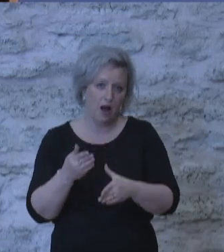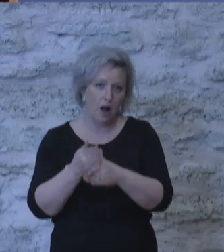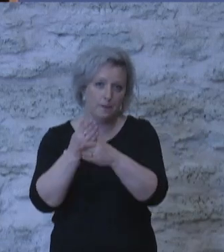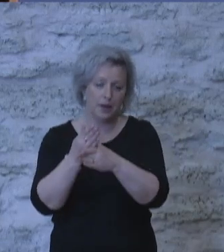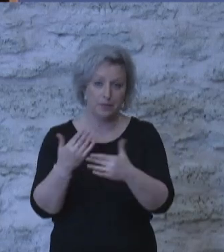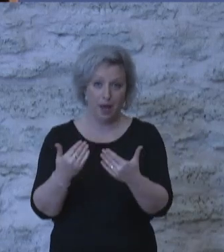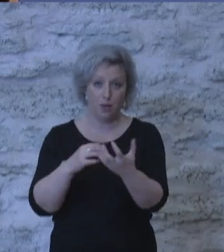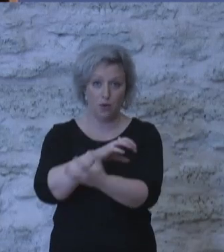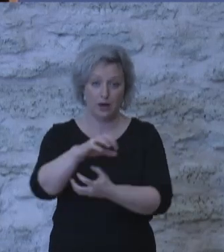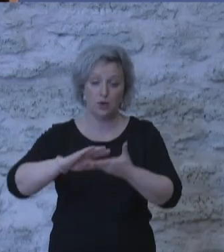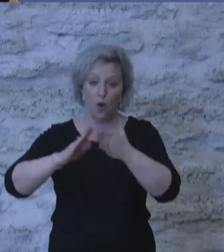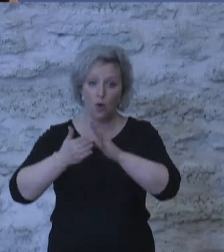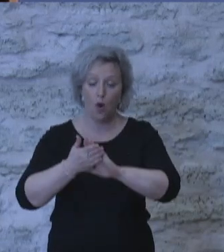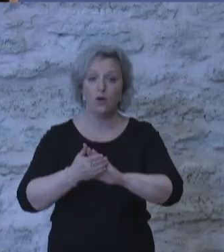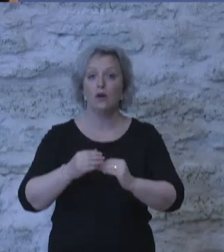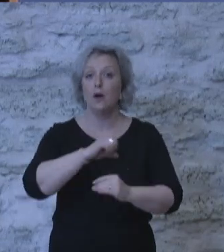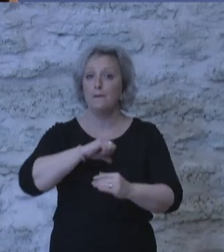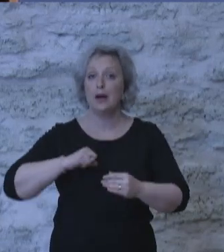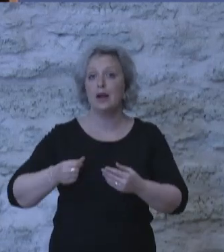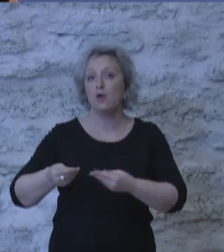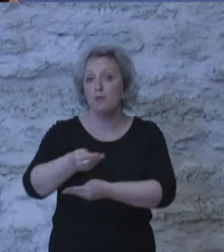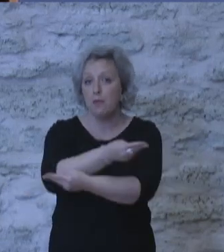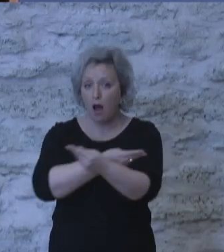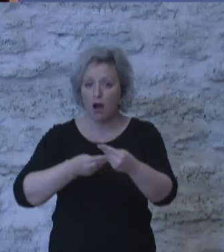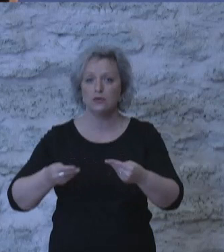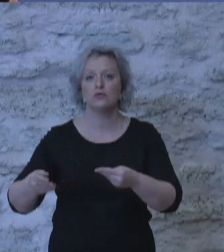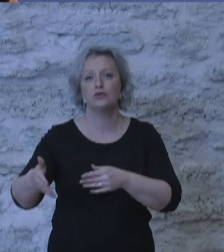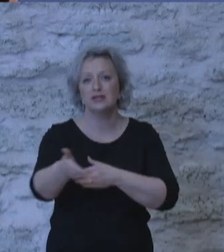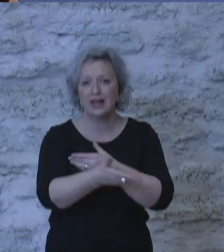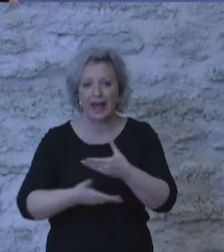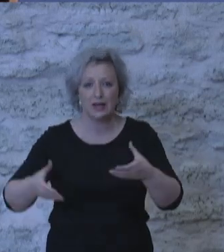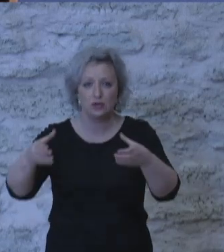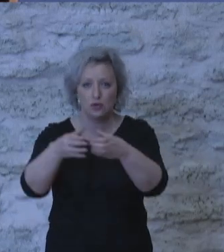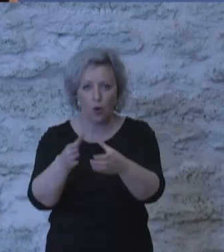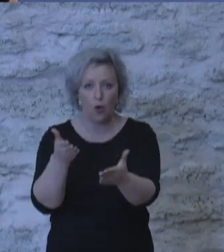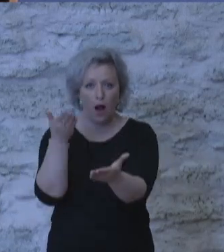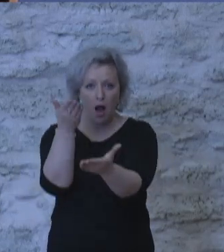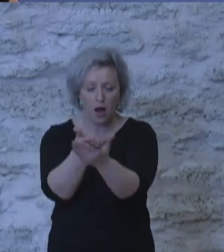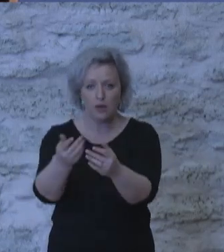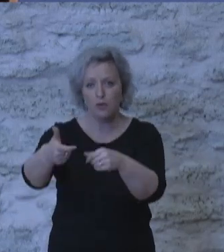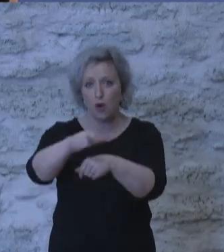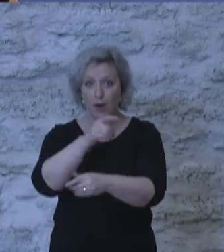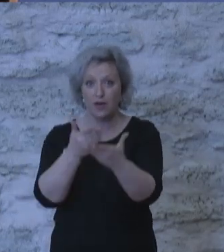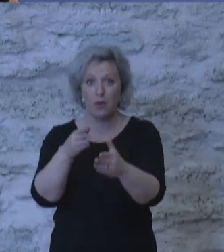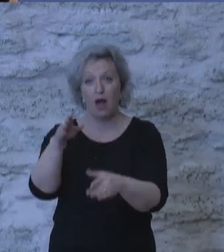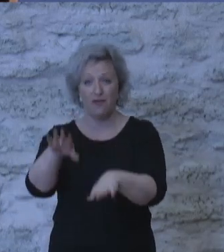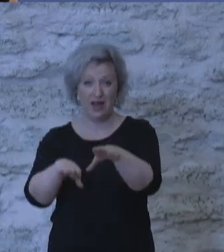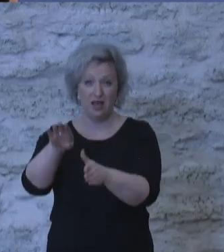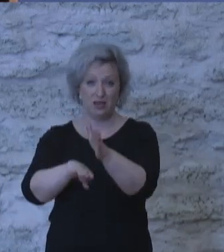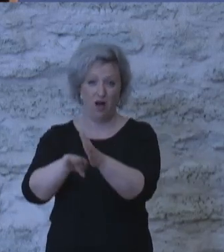põllumajandussektorile maaelule tervikuna võibolla isegi rohkem kui normaal olukorras.